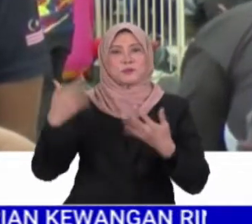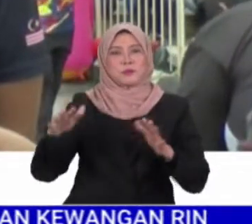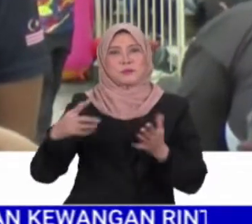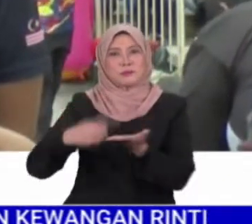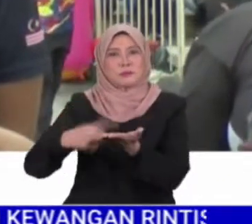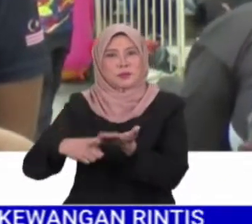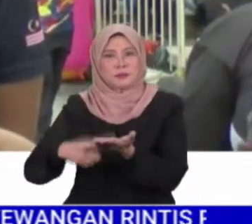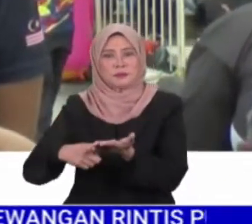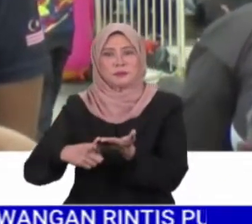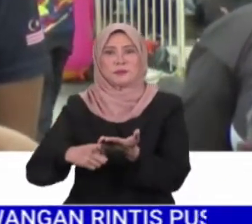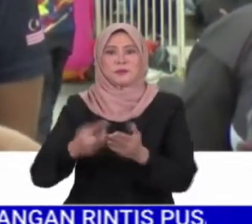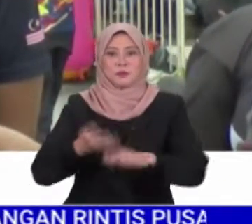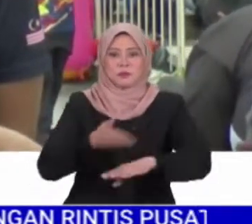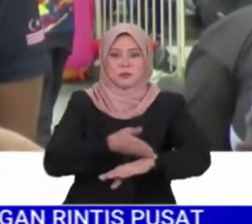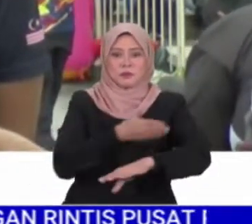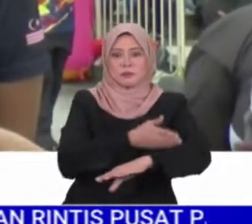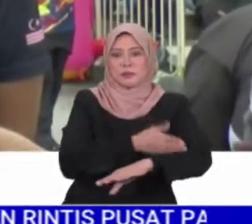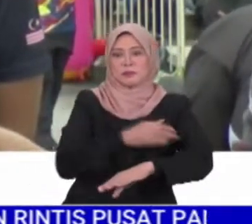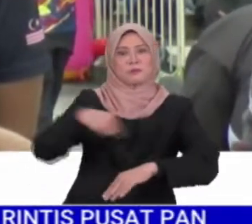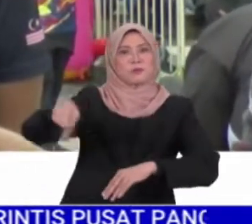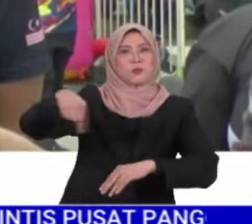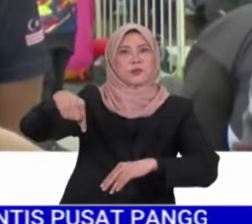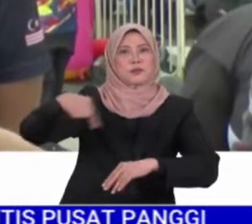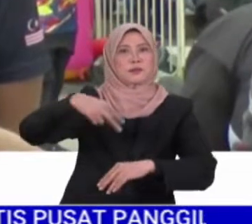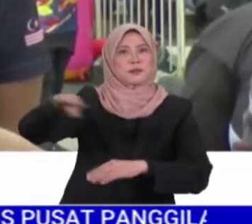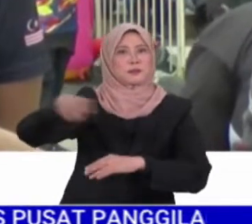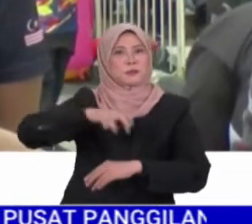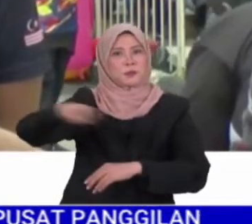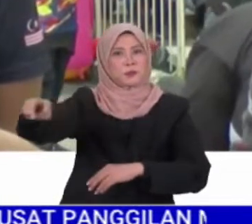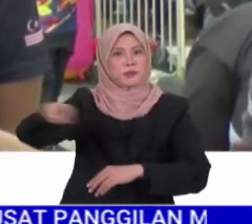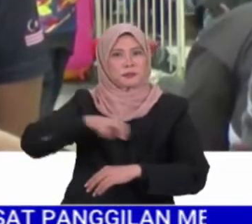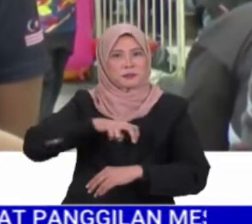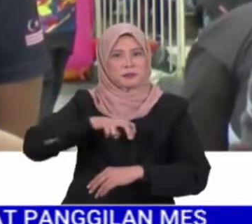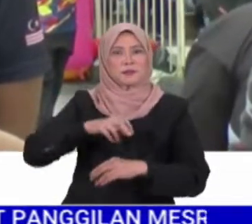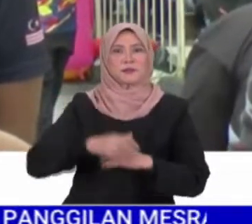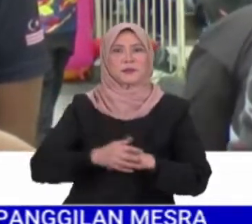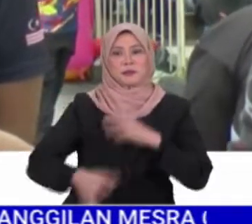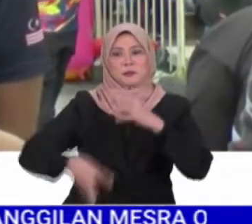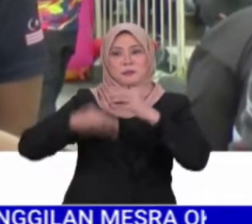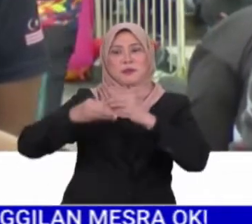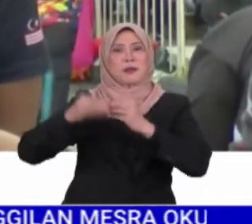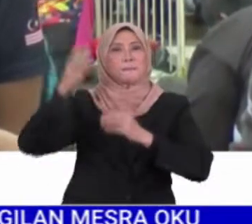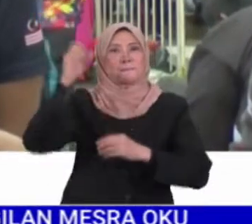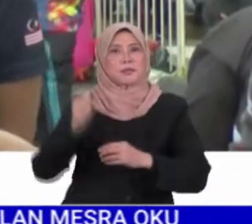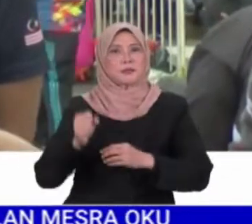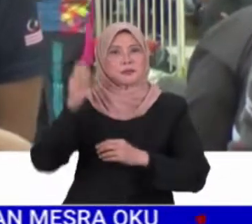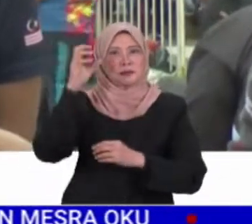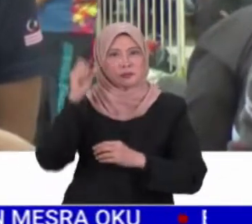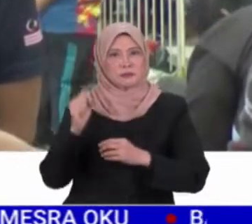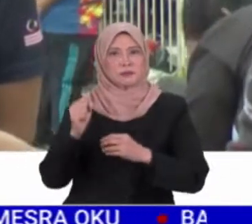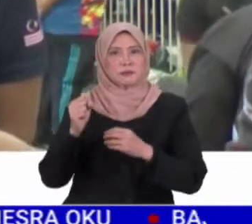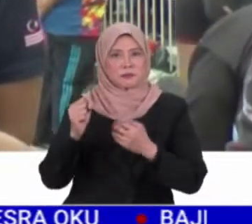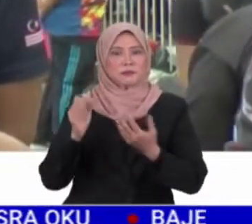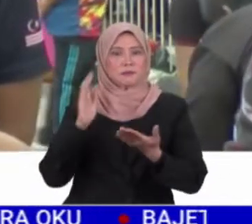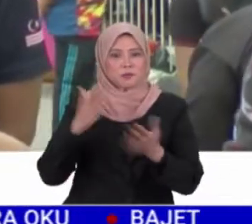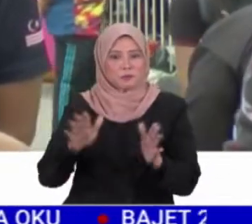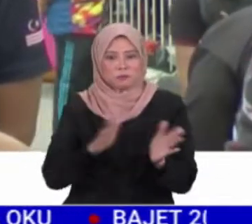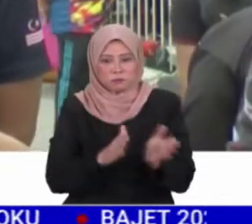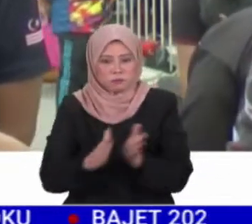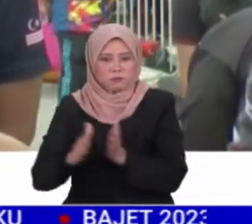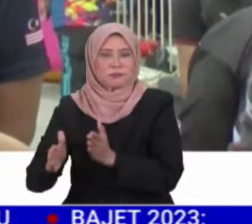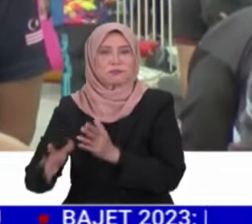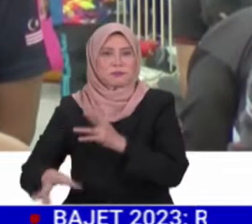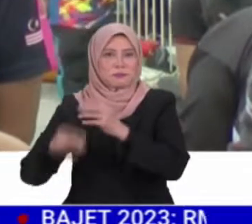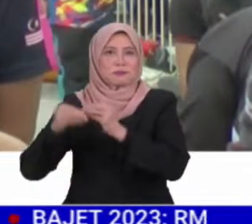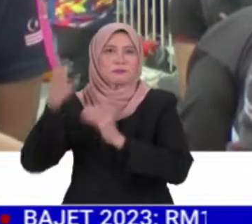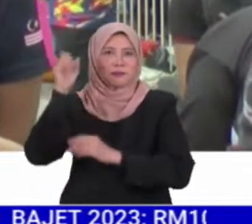menambah juga mutu pengangkutan di dalam negeri Melaka dengan penambahan-penambahan bas-bas pengangkutan yang telah pun kita rancang. Jadi ianya